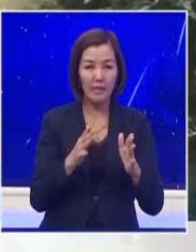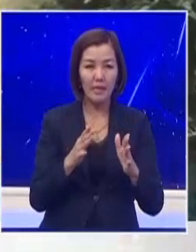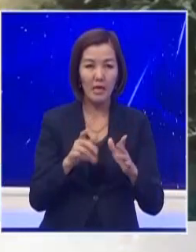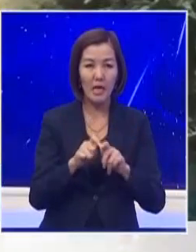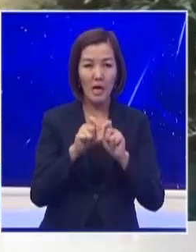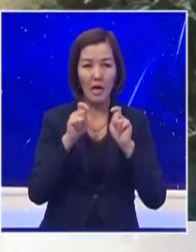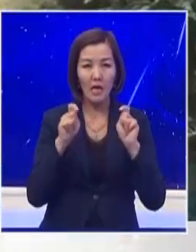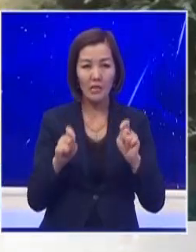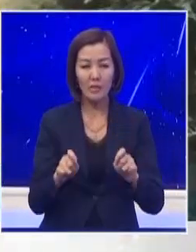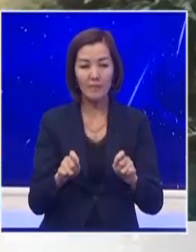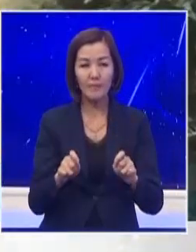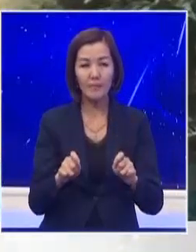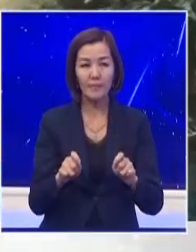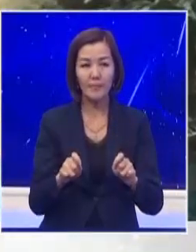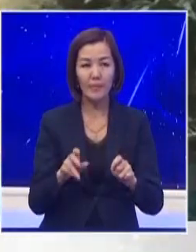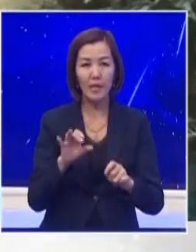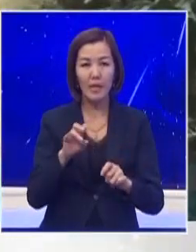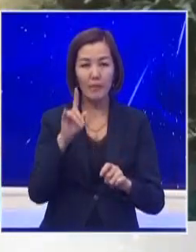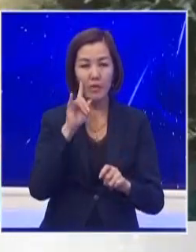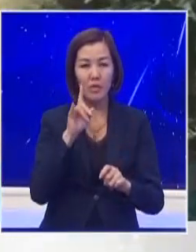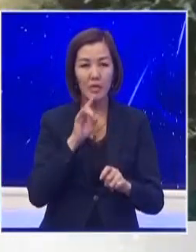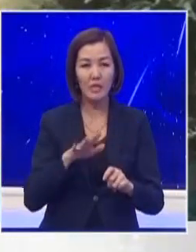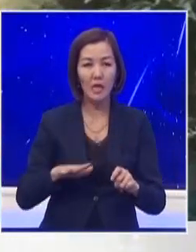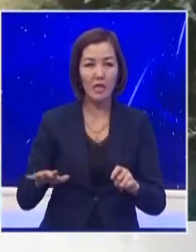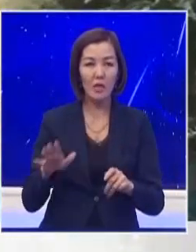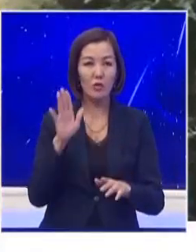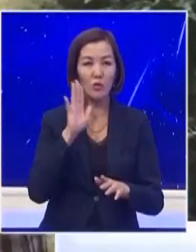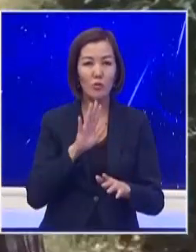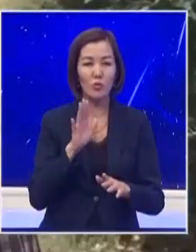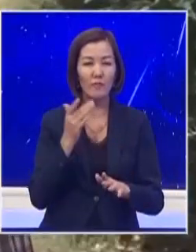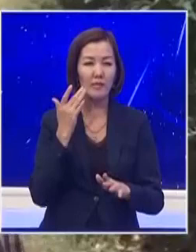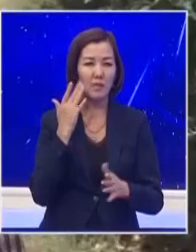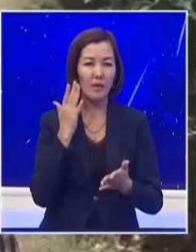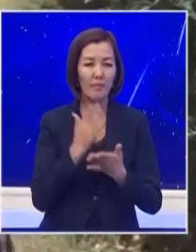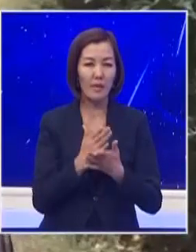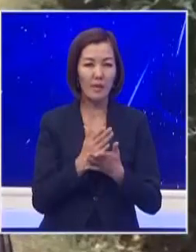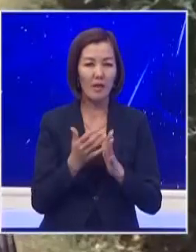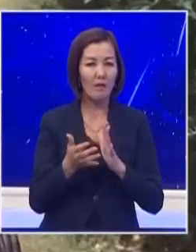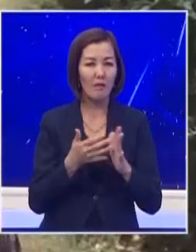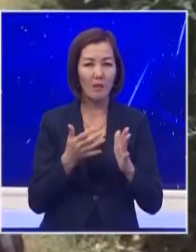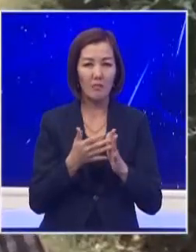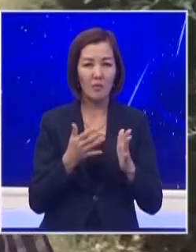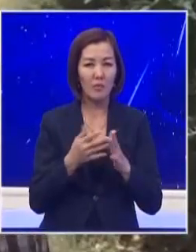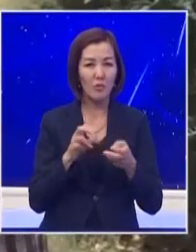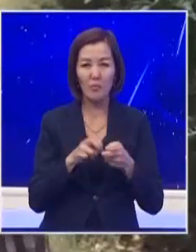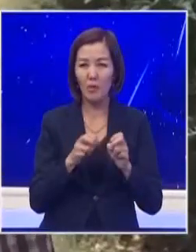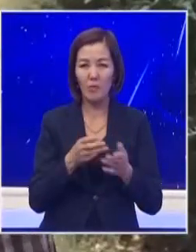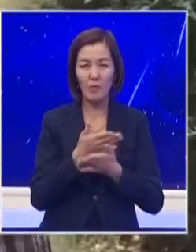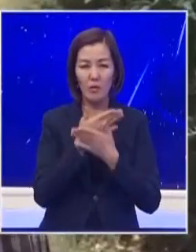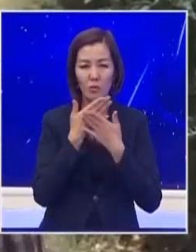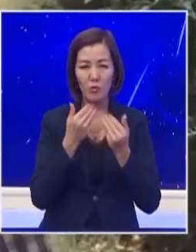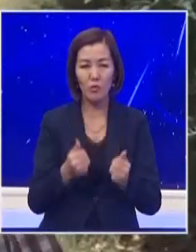біздің осы че мына Еңбекші Қазақ районында бізде судан тапшылық жоқ. Бақ бар қасымызда, бақтың астынан